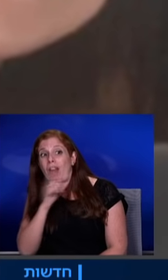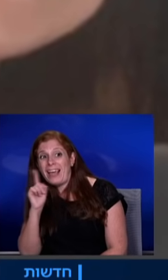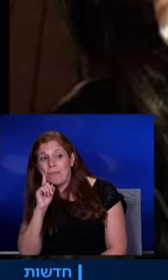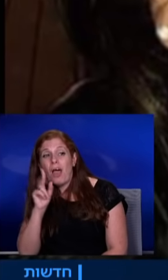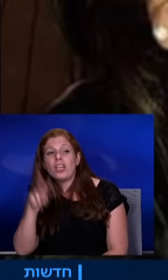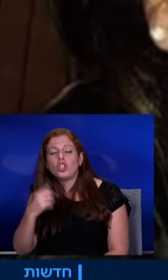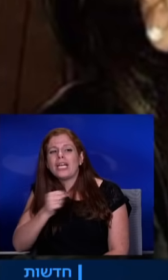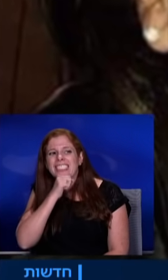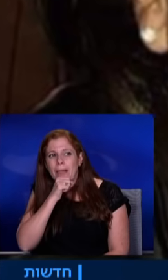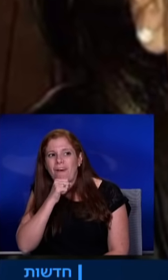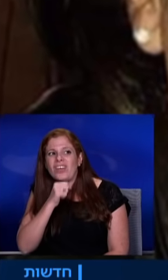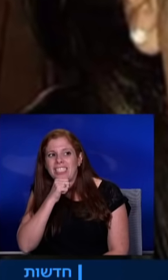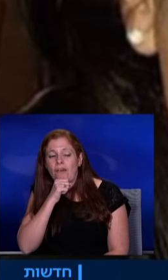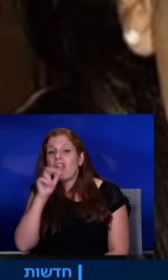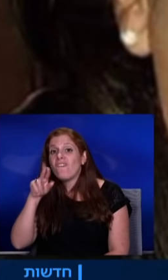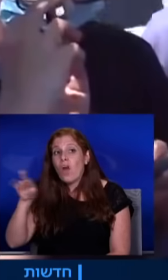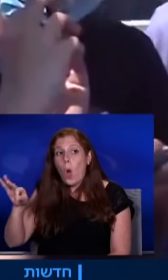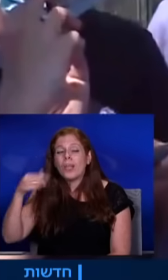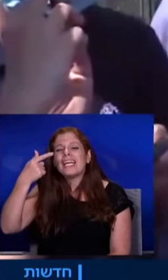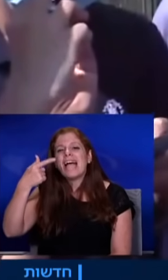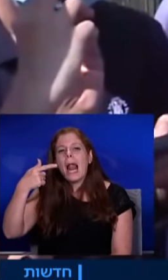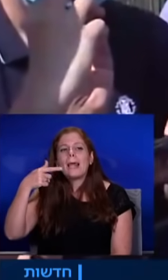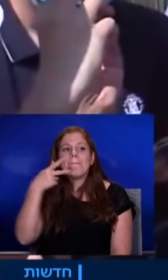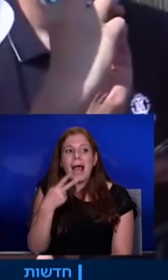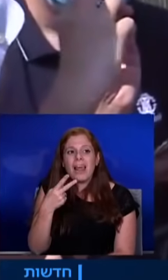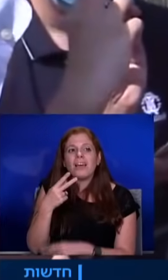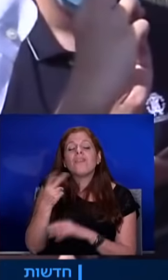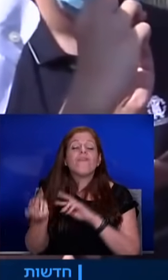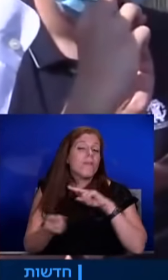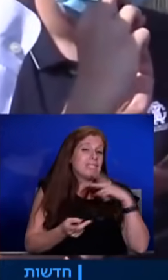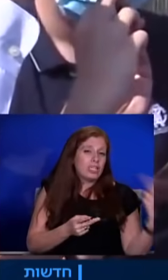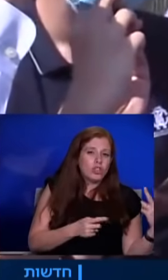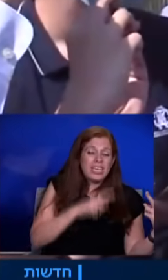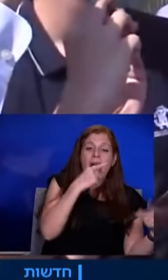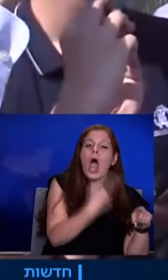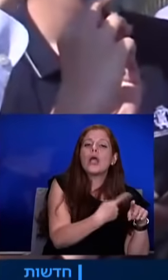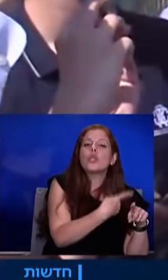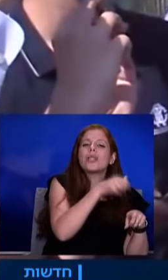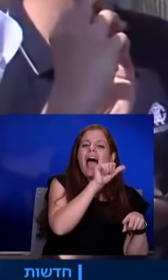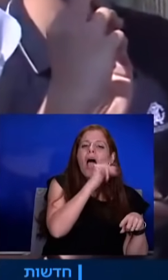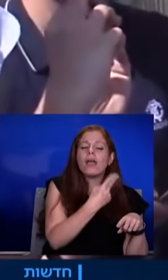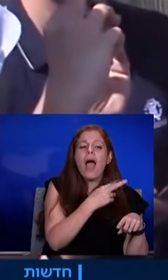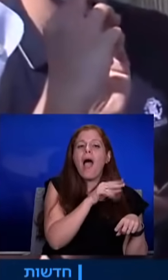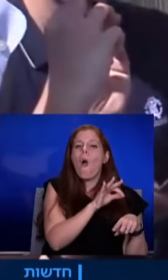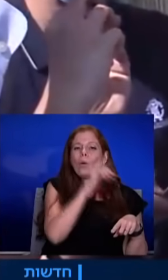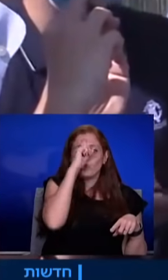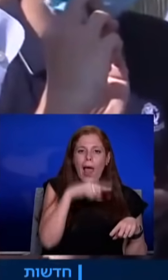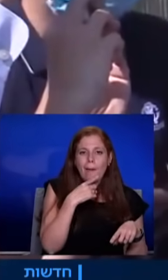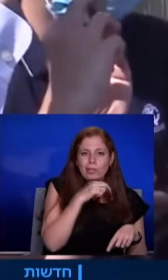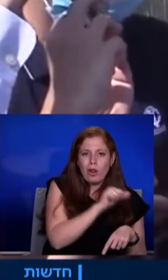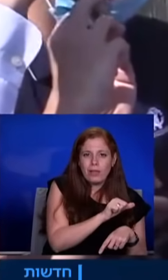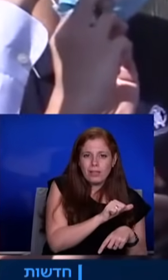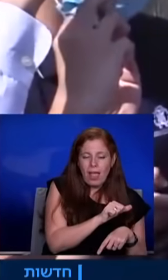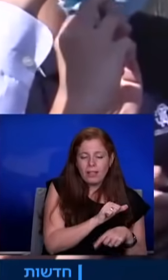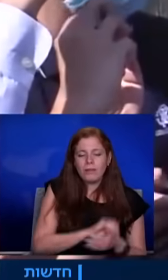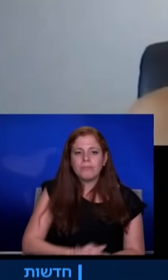סבו וסבתו, כמו גם האחות גלי פלג, ומן הצד האחר, הדודה איה, אחות של אביו של איתן, עמית בירן,